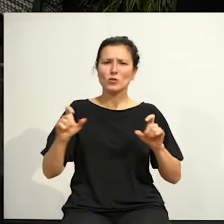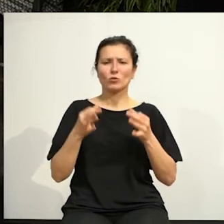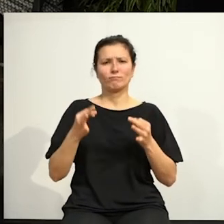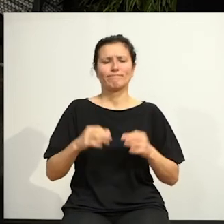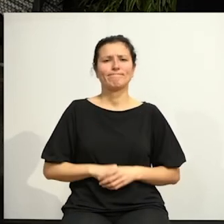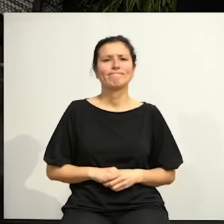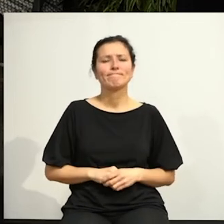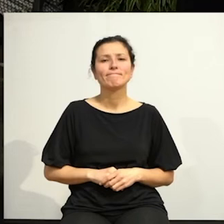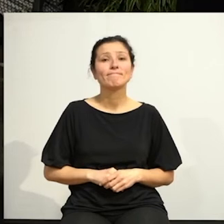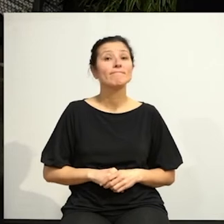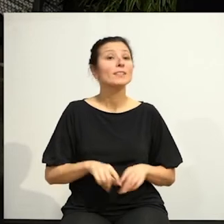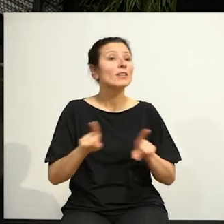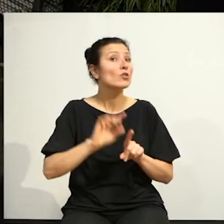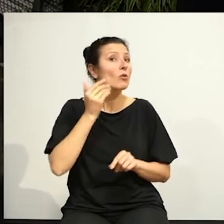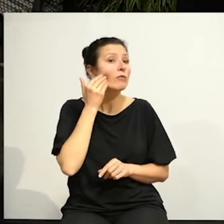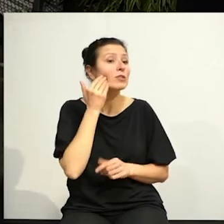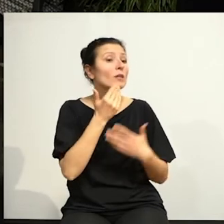od jednego